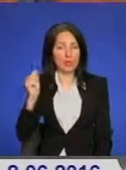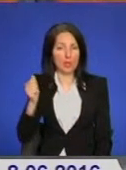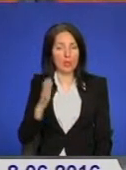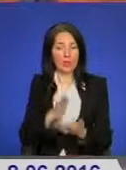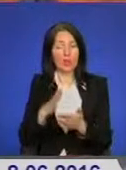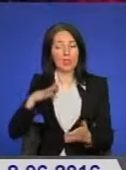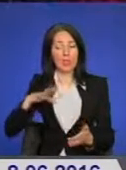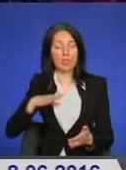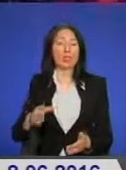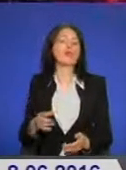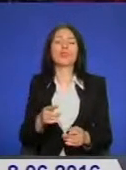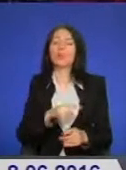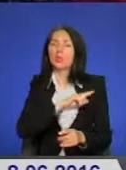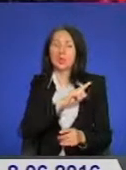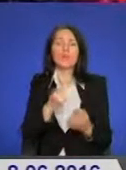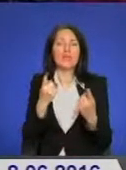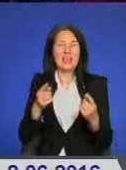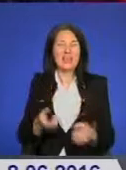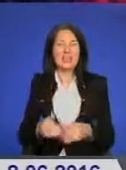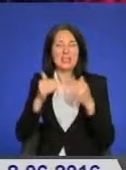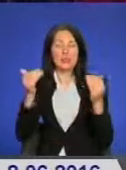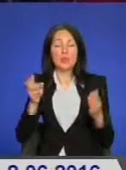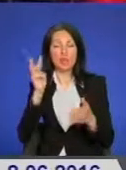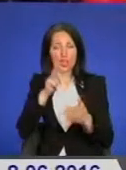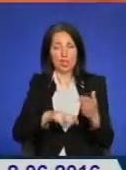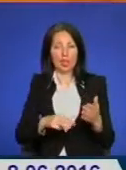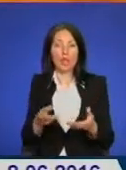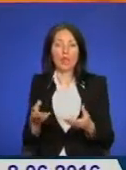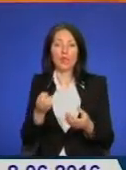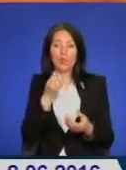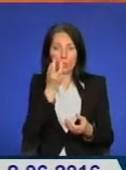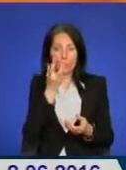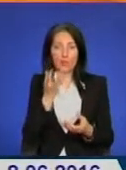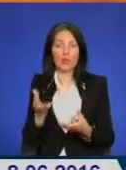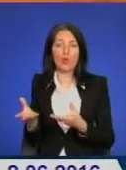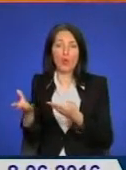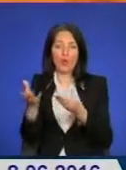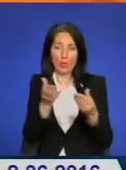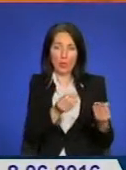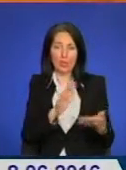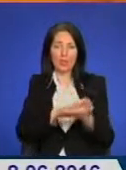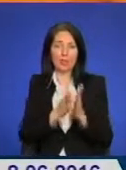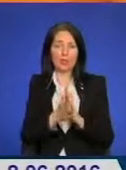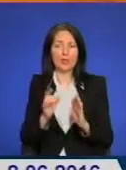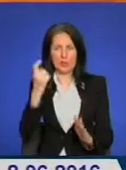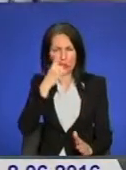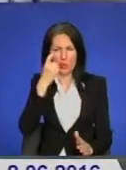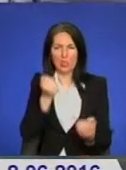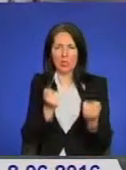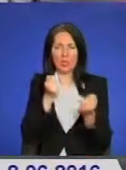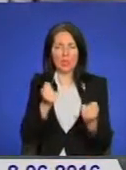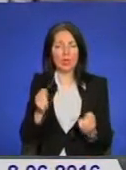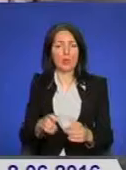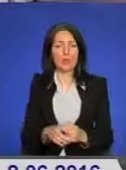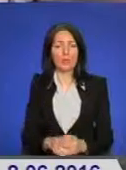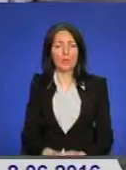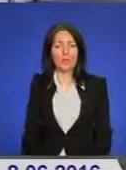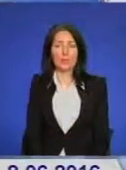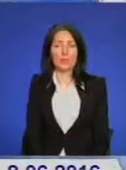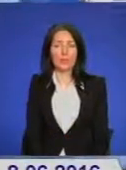гривень, також вилучення посвідчення водія. Станом на сьогодні водіїв, які кермували, будучи на підпитку, чекає покарання